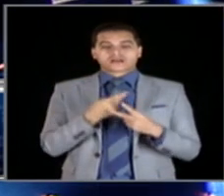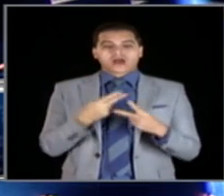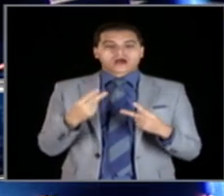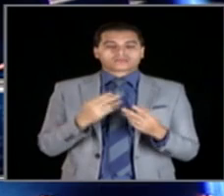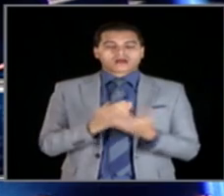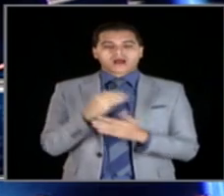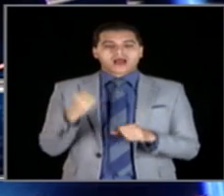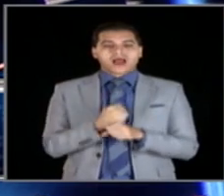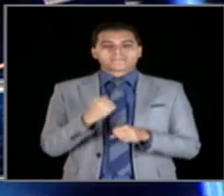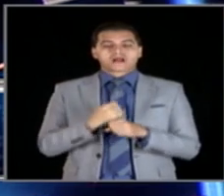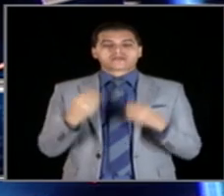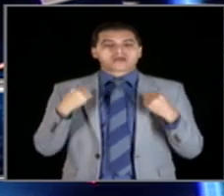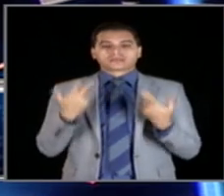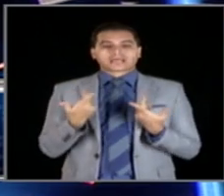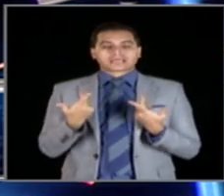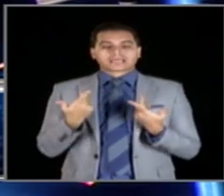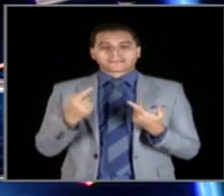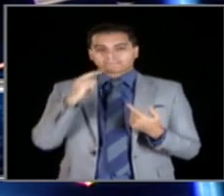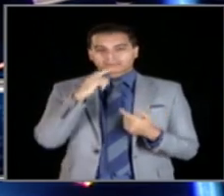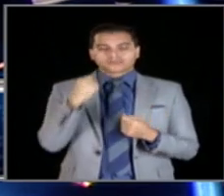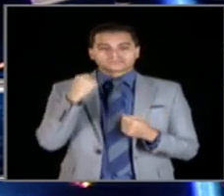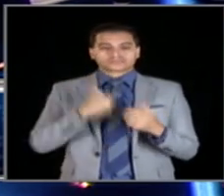الرياضات، فما هي؟